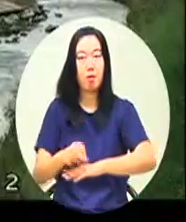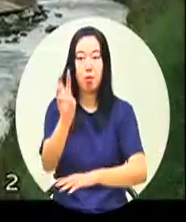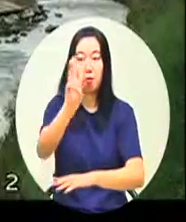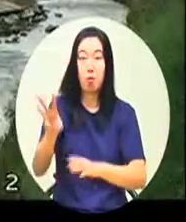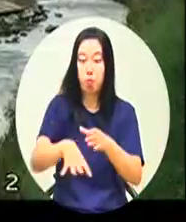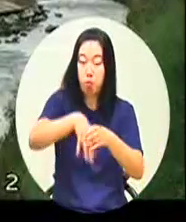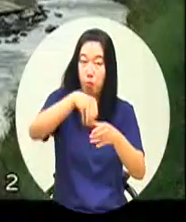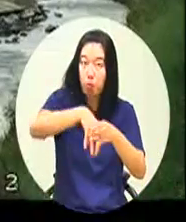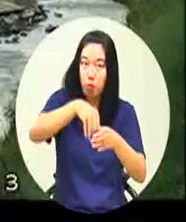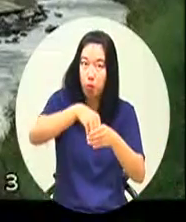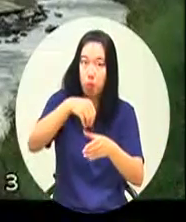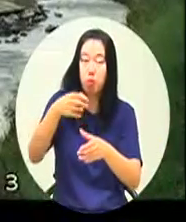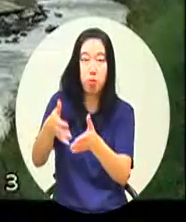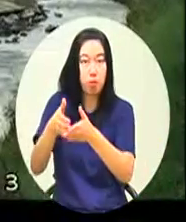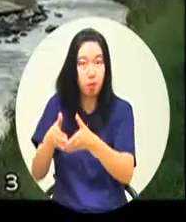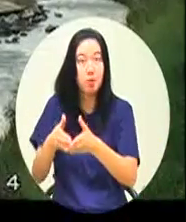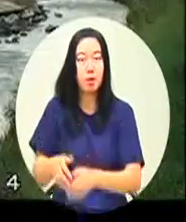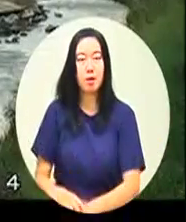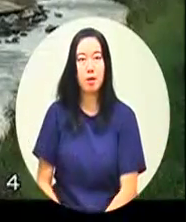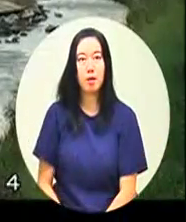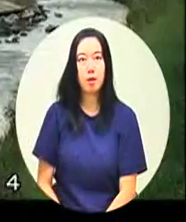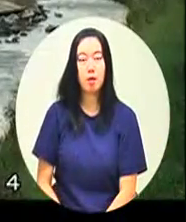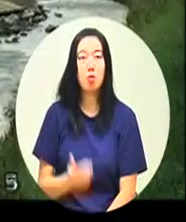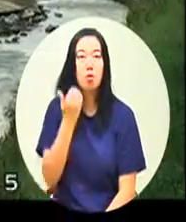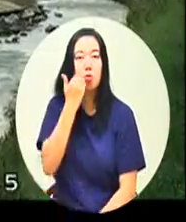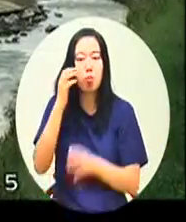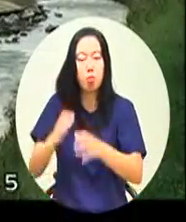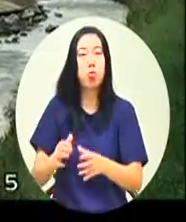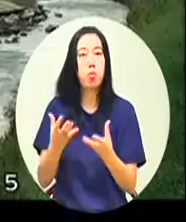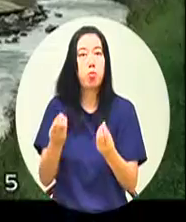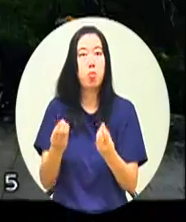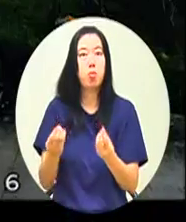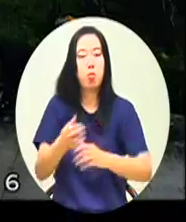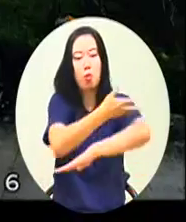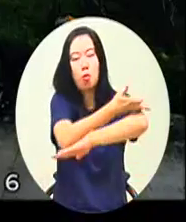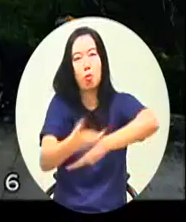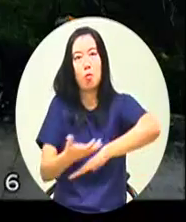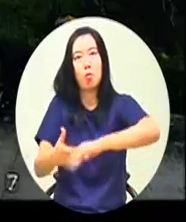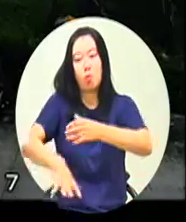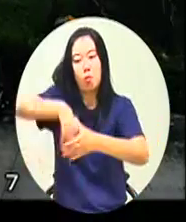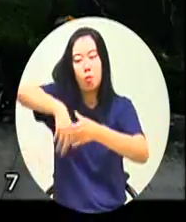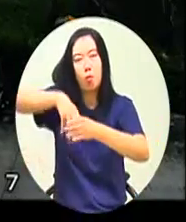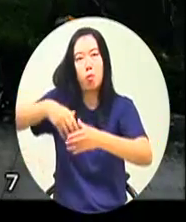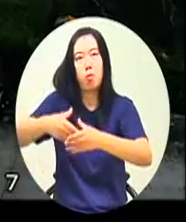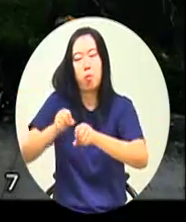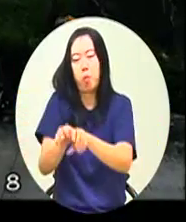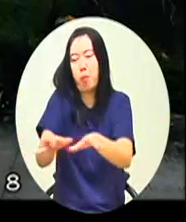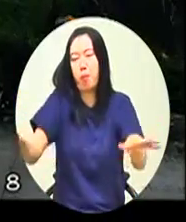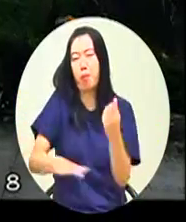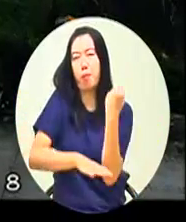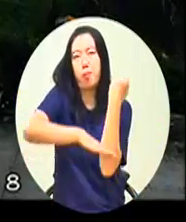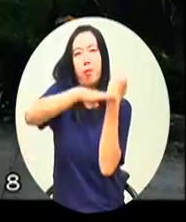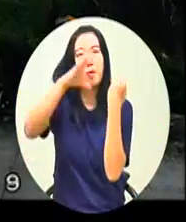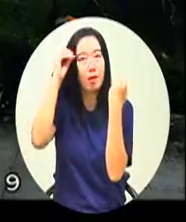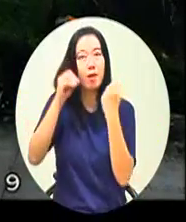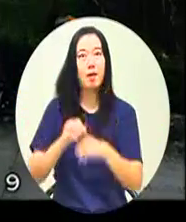做。只要若无做抽水站，完全无法当去处理这代志啦。所以讲真个啦，这三代吼，这